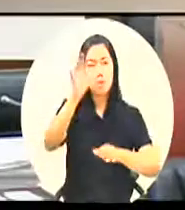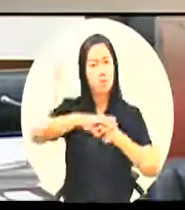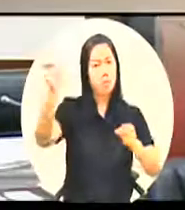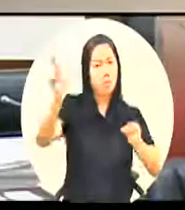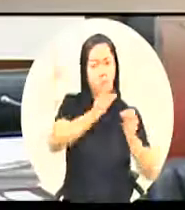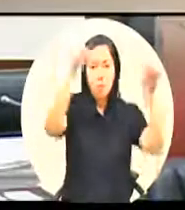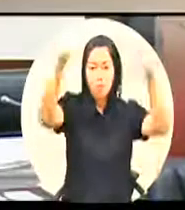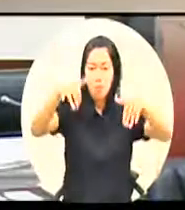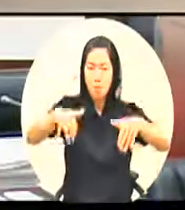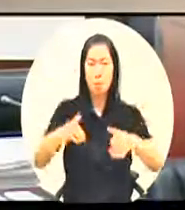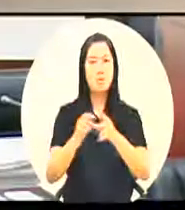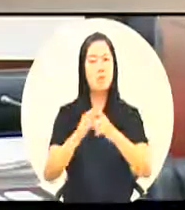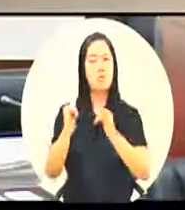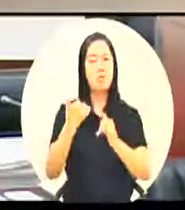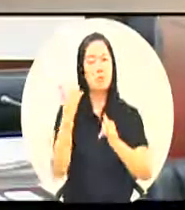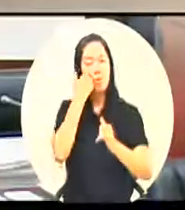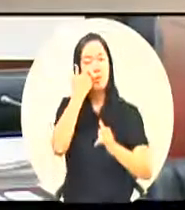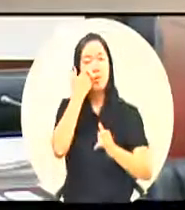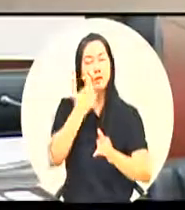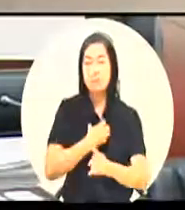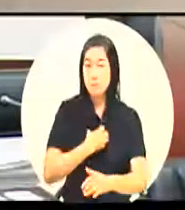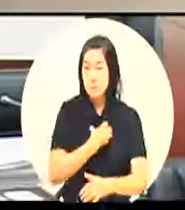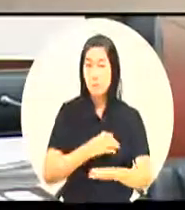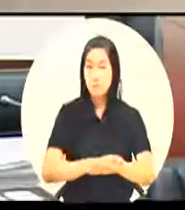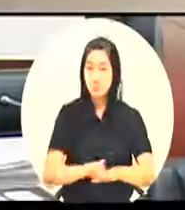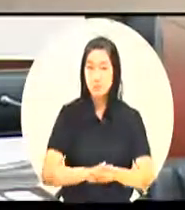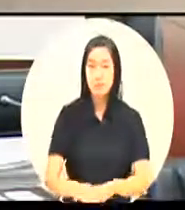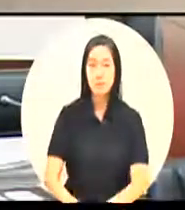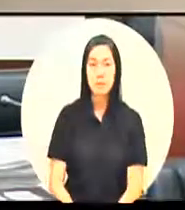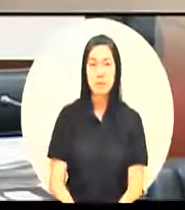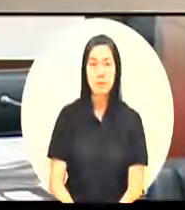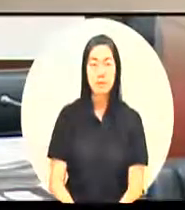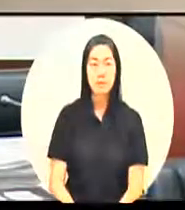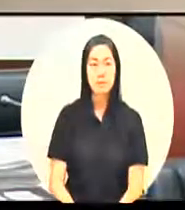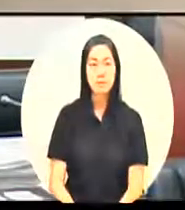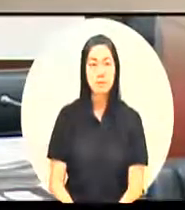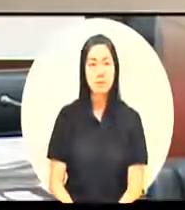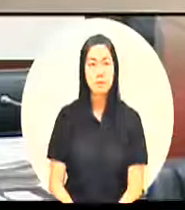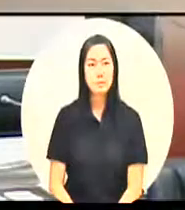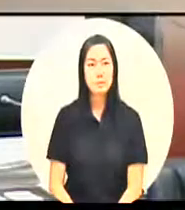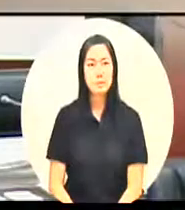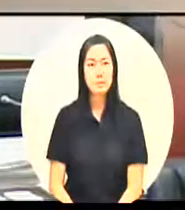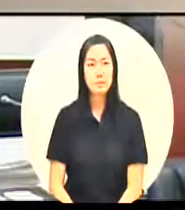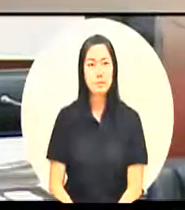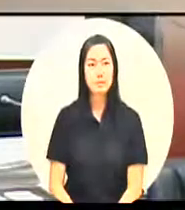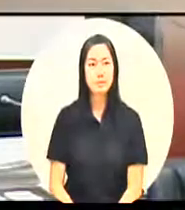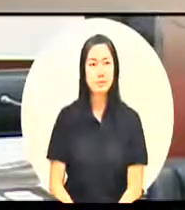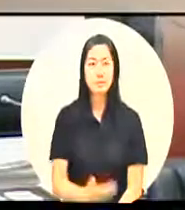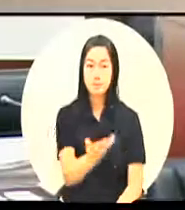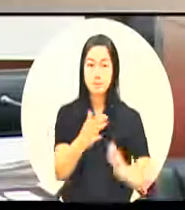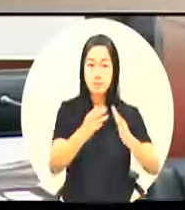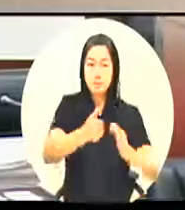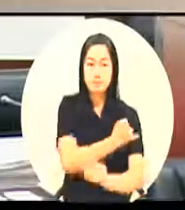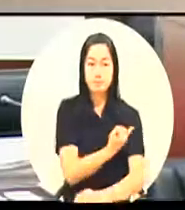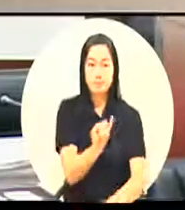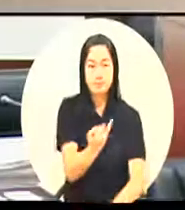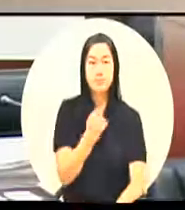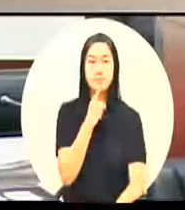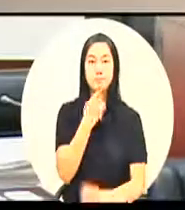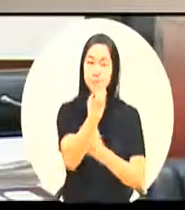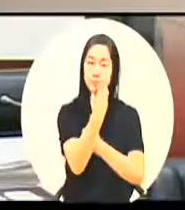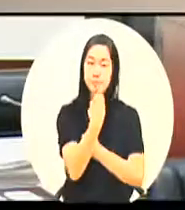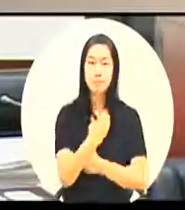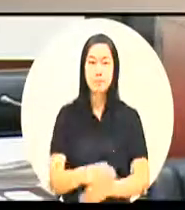到时候百姓又怪你们。所以我想应该在事实的就要提出来，哦， 再请市长具体回应一下了哈，简